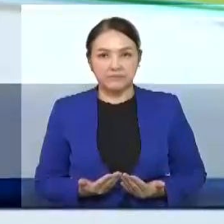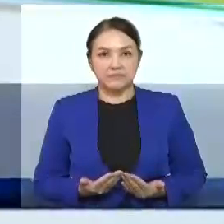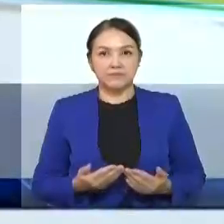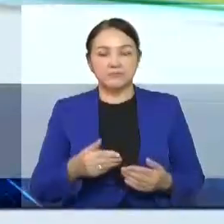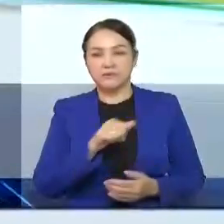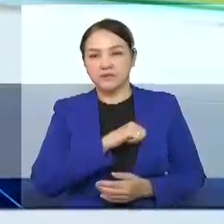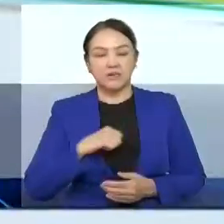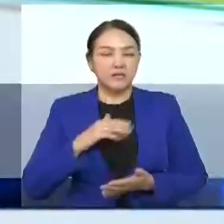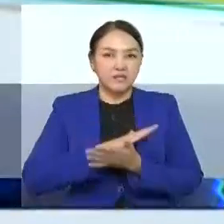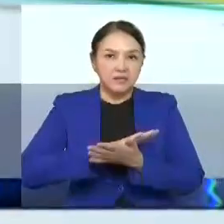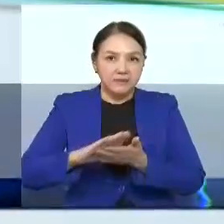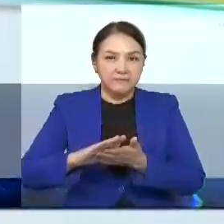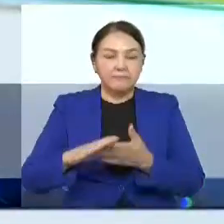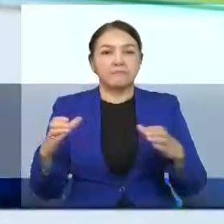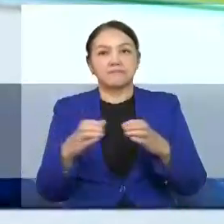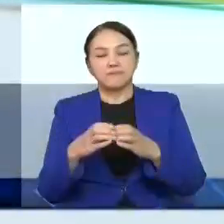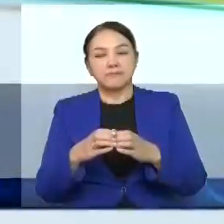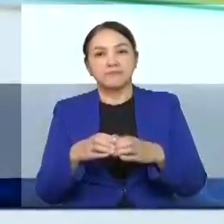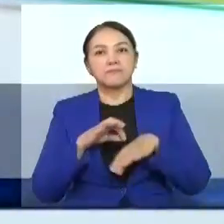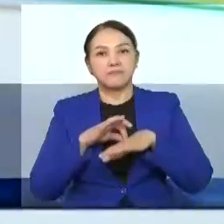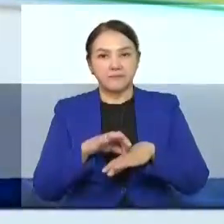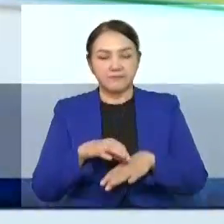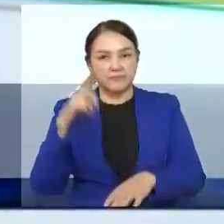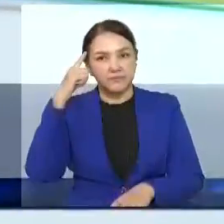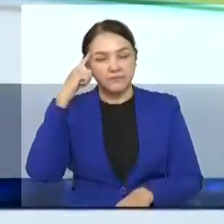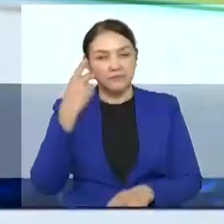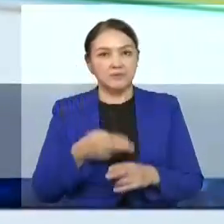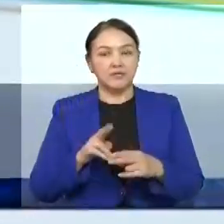өзіне тазалық мәдениетін қалыптастыру деп ойлаймын.